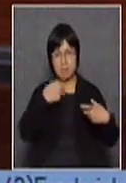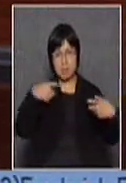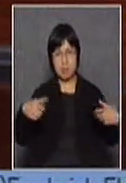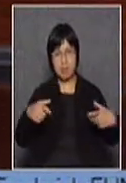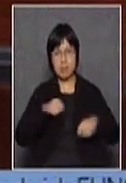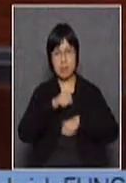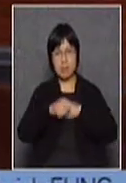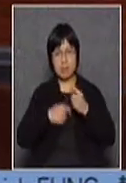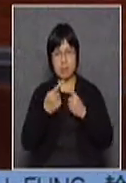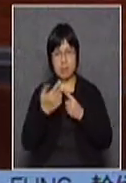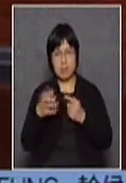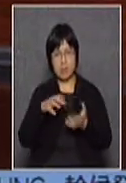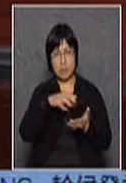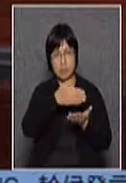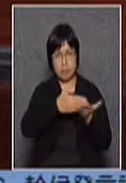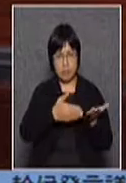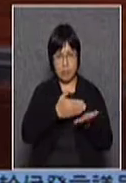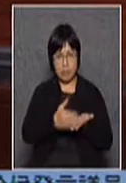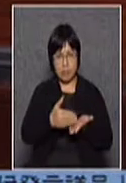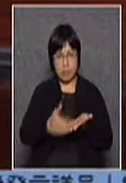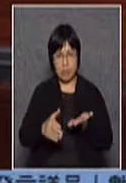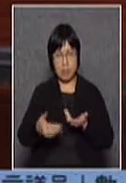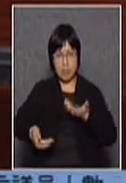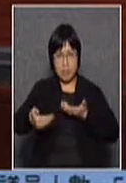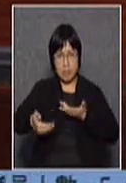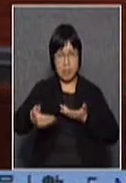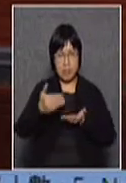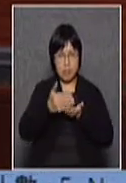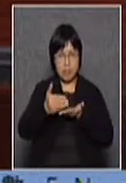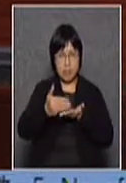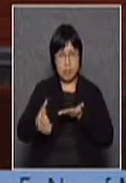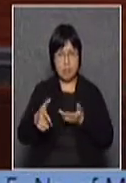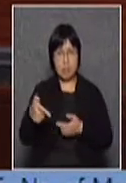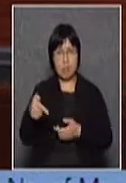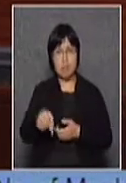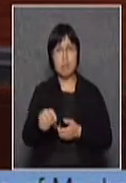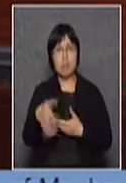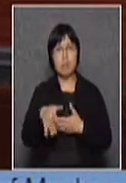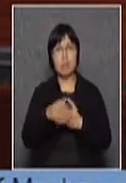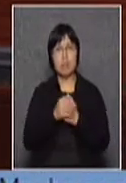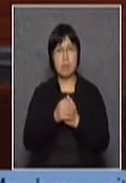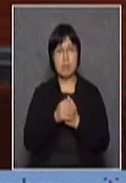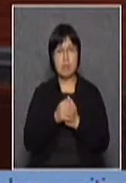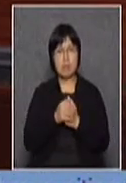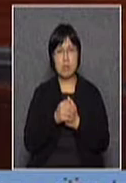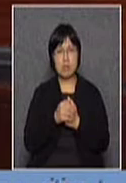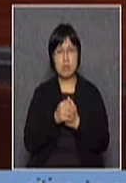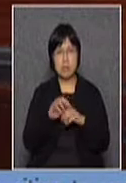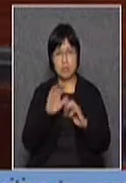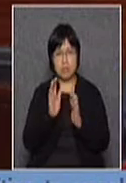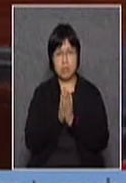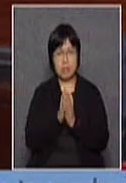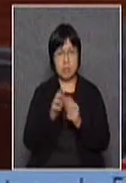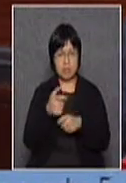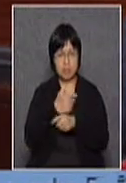人口嗰個得益比例上相對地係少嘅。咁所以，在整體的經